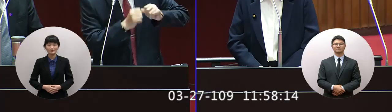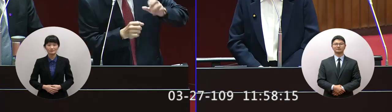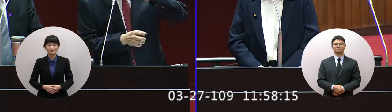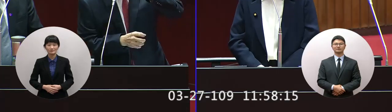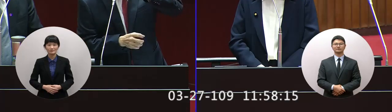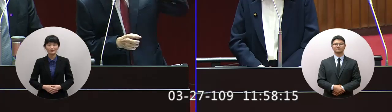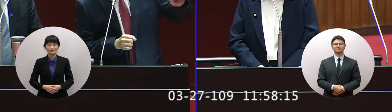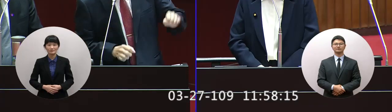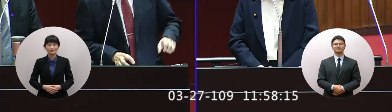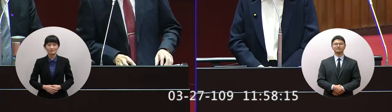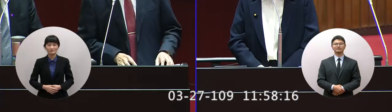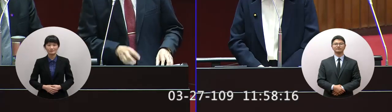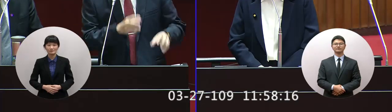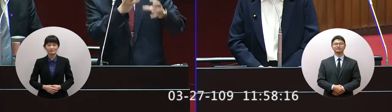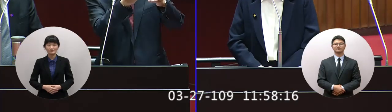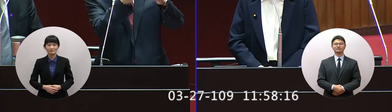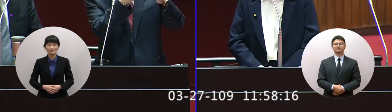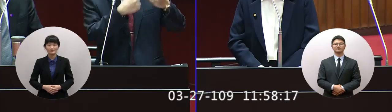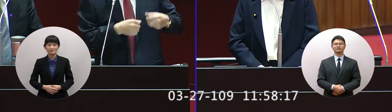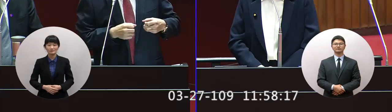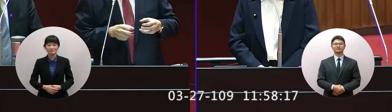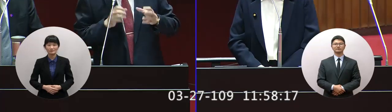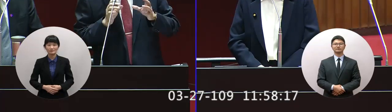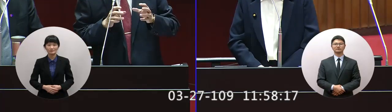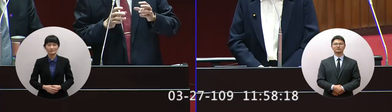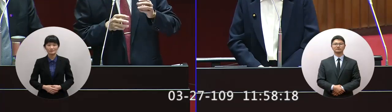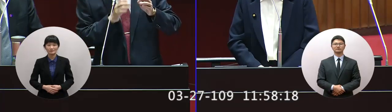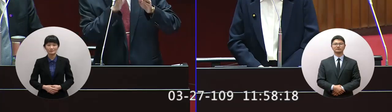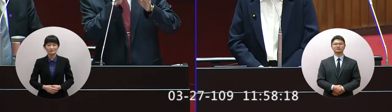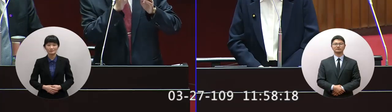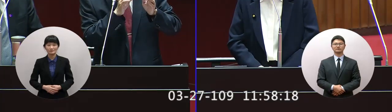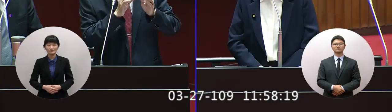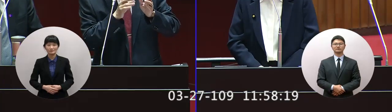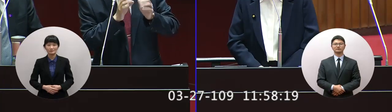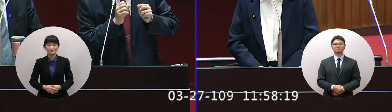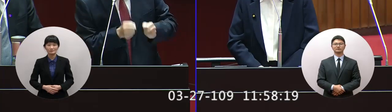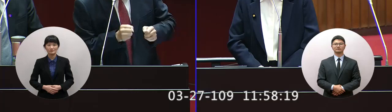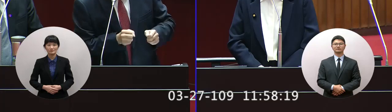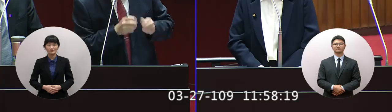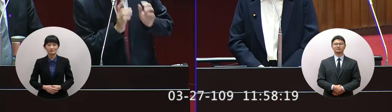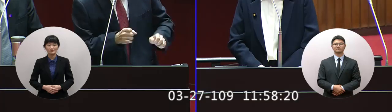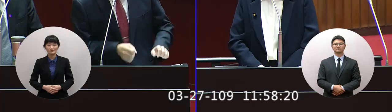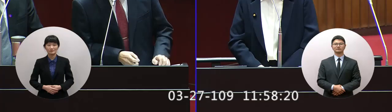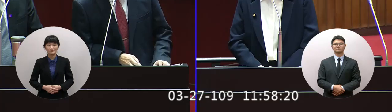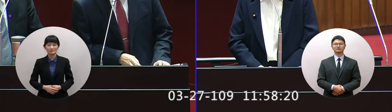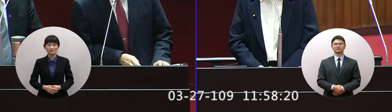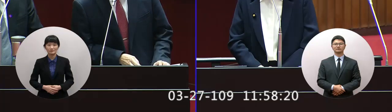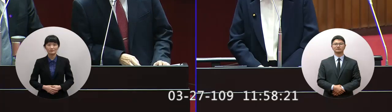中小企业上限不高，不高不低，这是重点。这块好像企业部门就有一个规中。